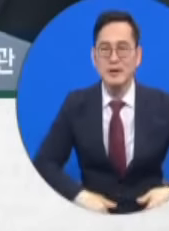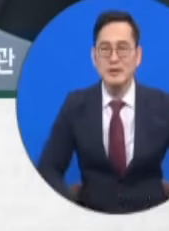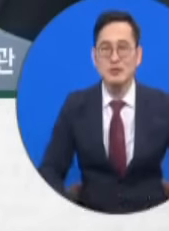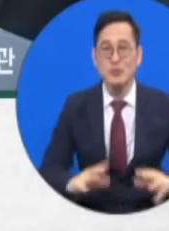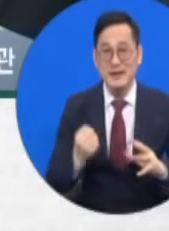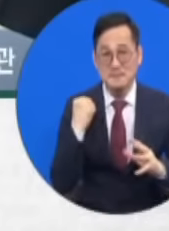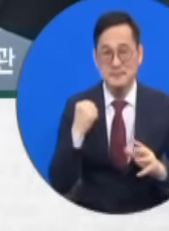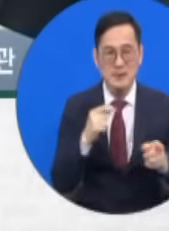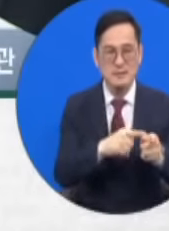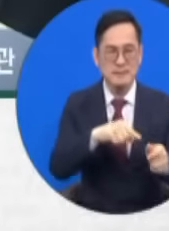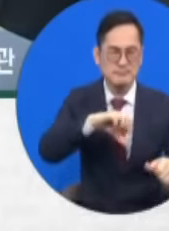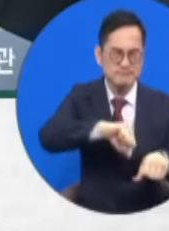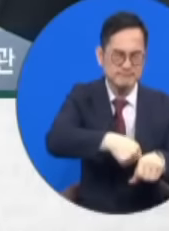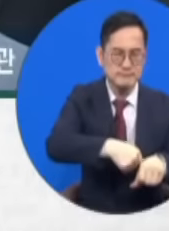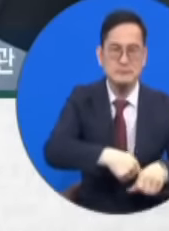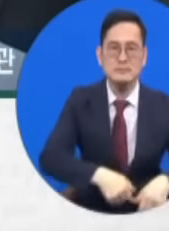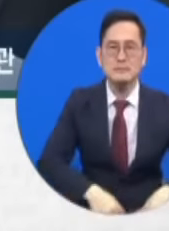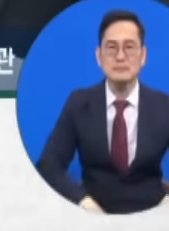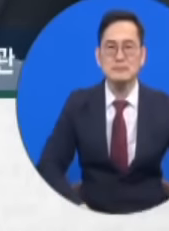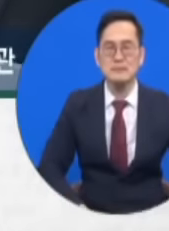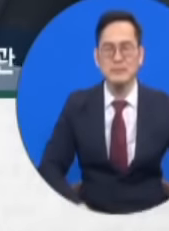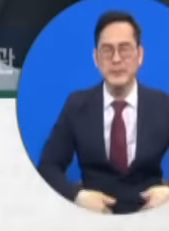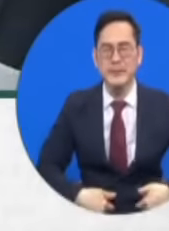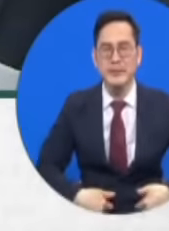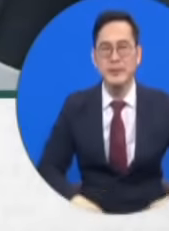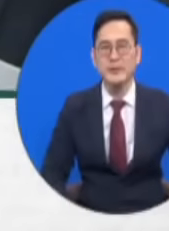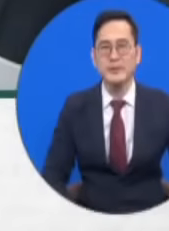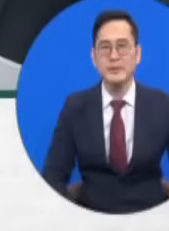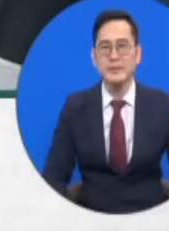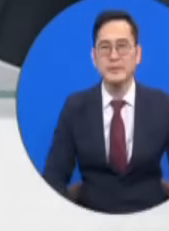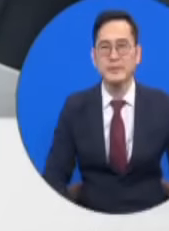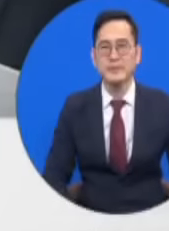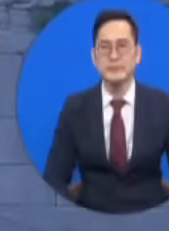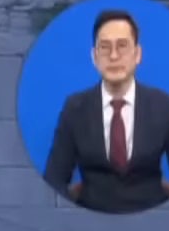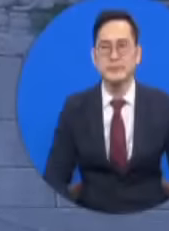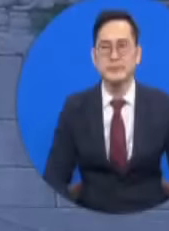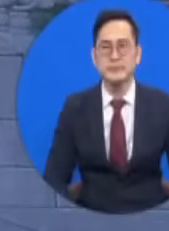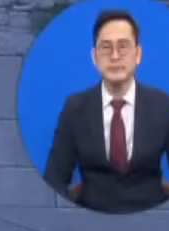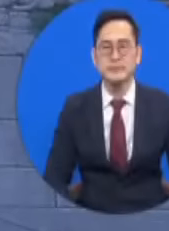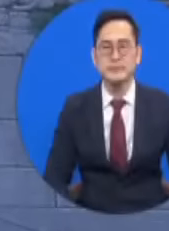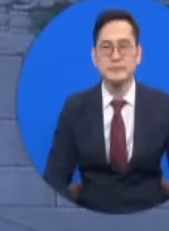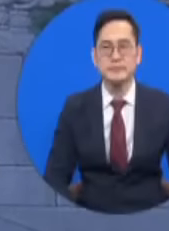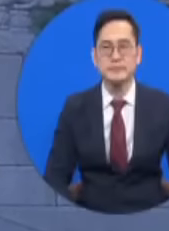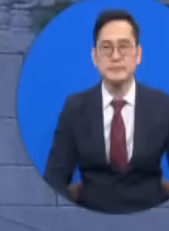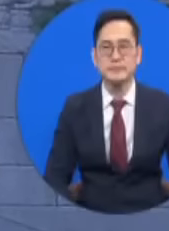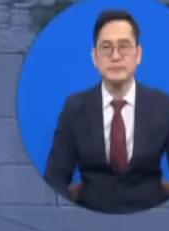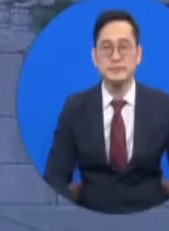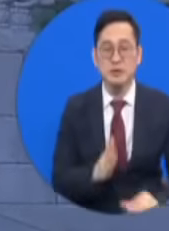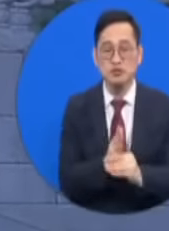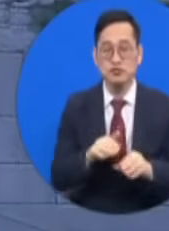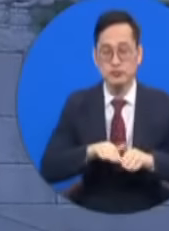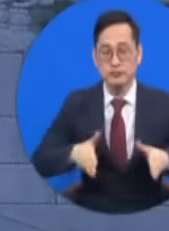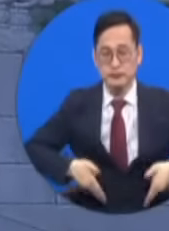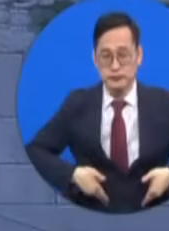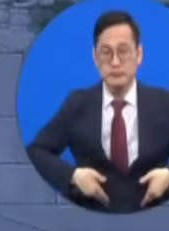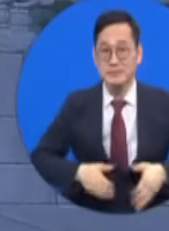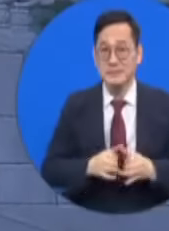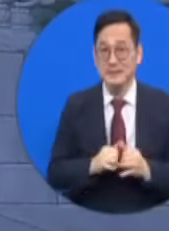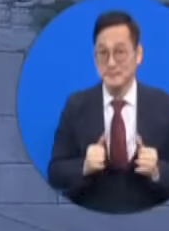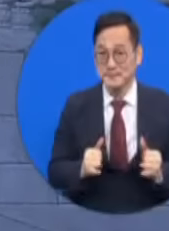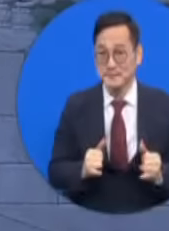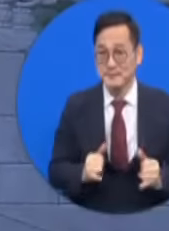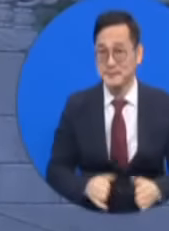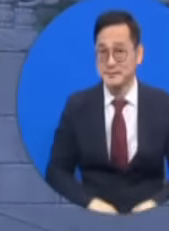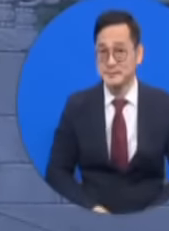굉장히 단호하게 조치를 취해야 된다 이렇게 생각을 합니다. 예. 그런데 정치적으로 봤을 때 가운데 계신 중도 국민들 입장에서는 김관선 변호사님